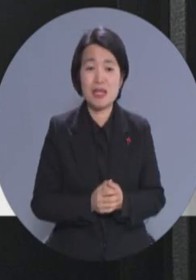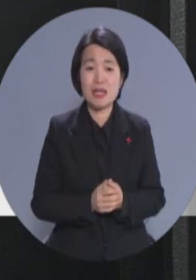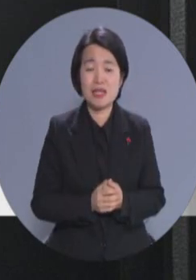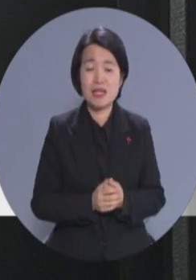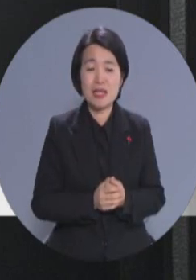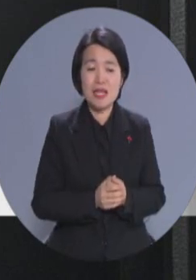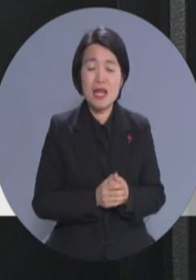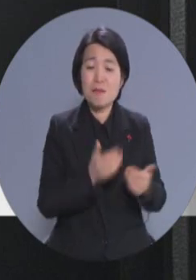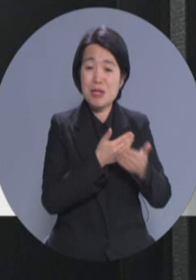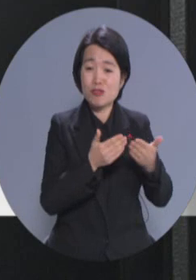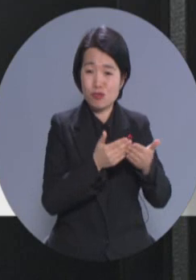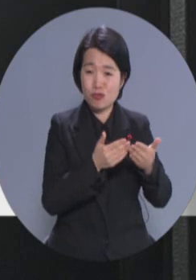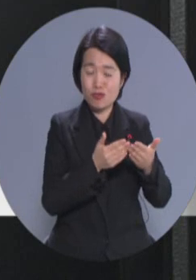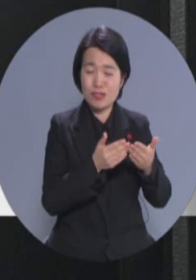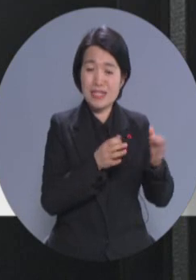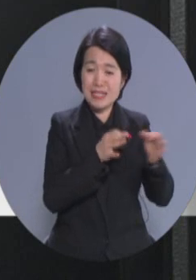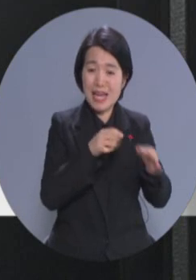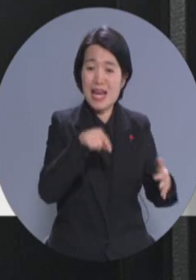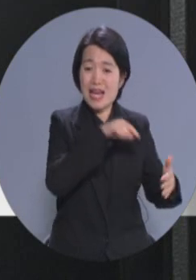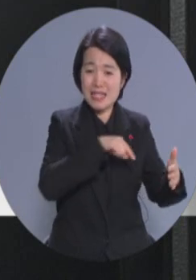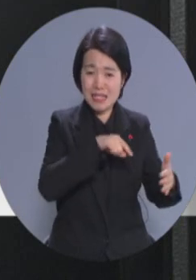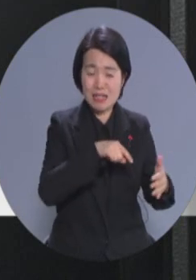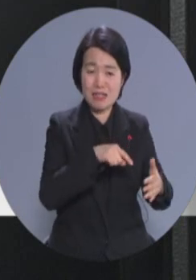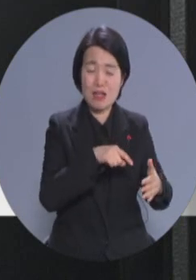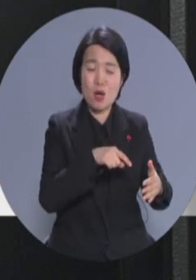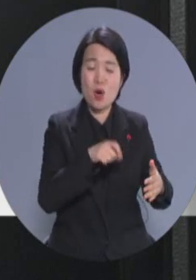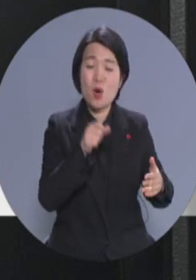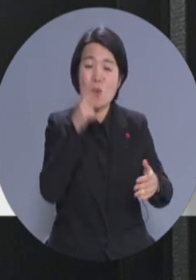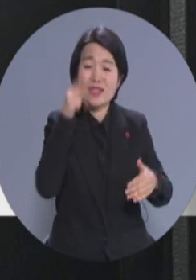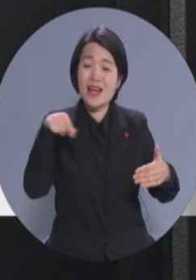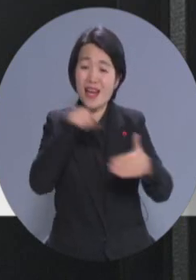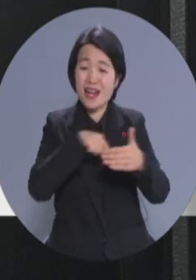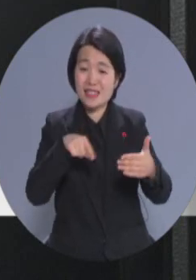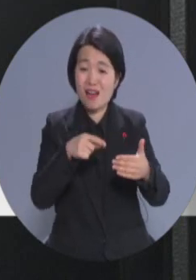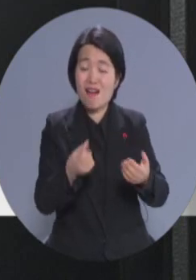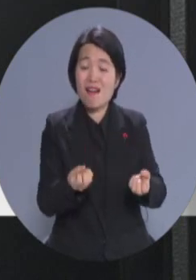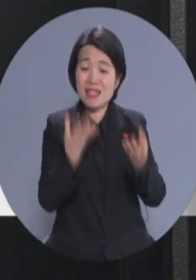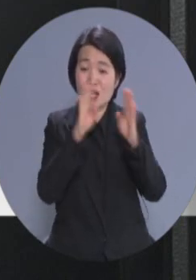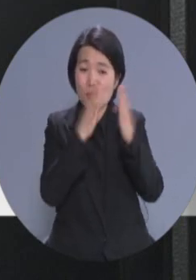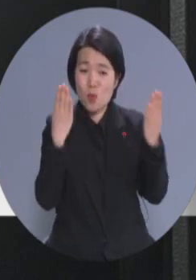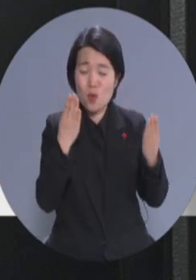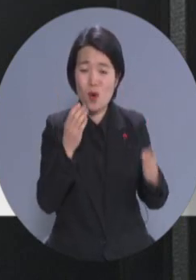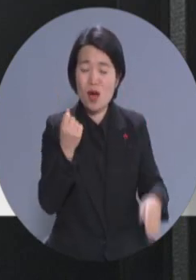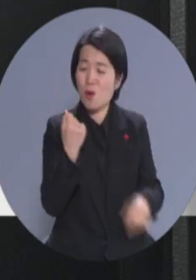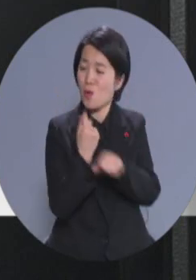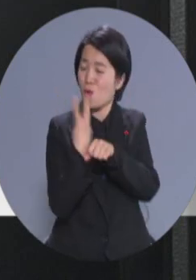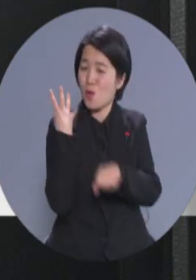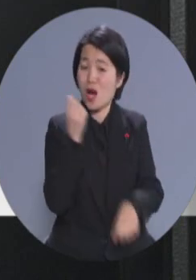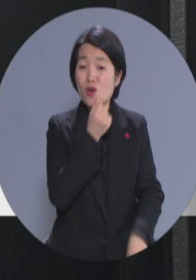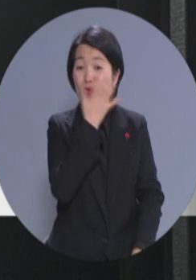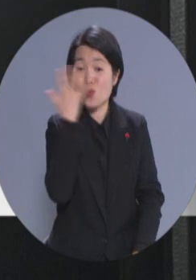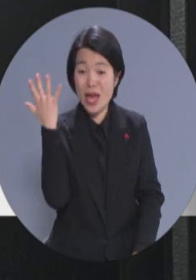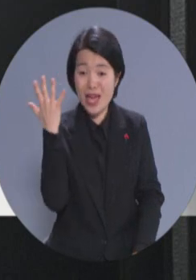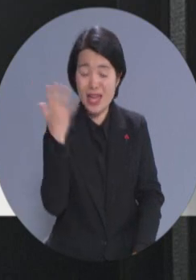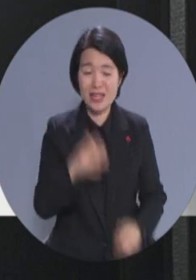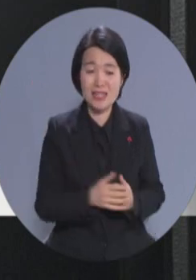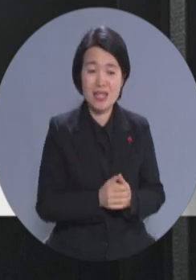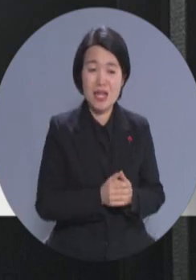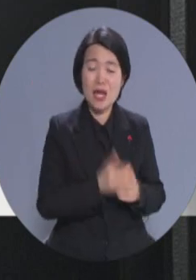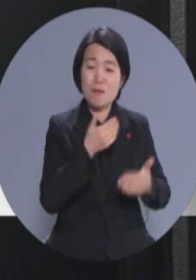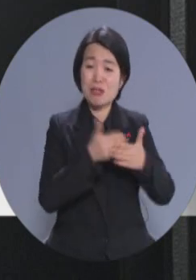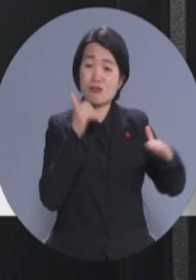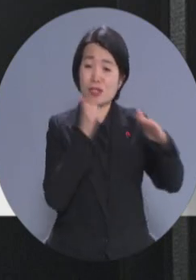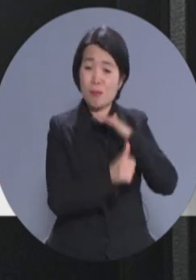시장에서는 수년 전부터 호텔 아트페어가 새로운 트렌드로 떠올랐는데요 미술의 도시 광주에서 뒤늦게